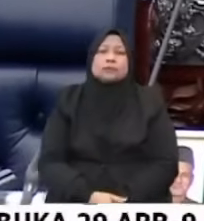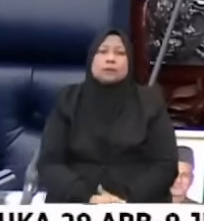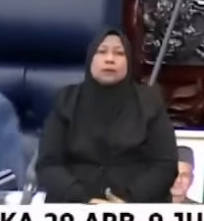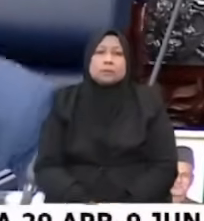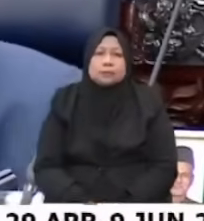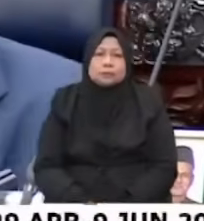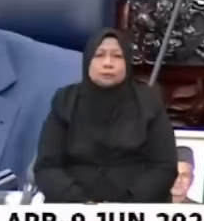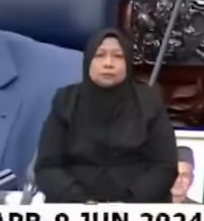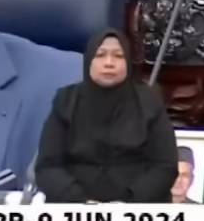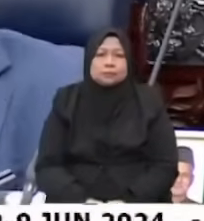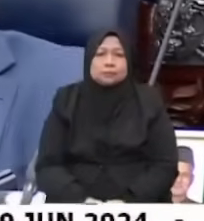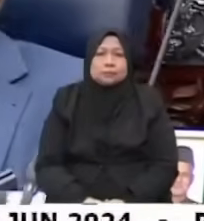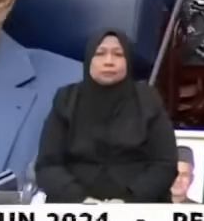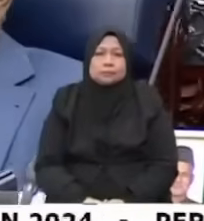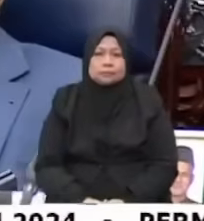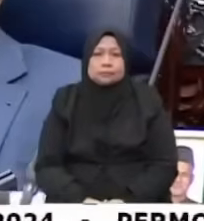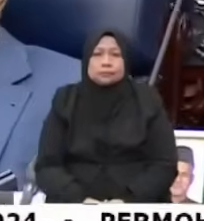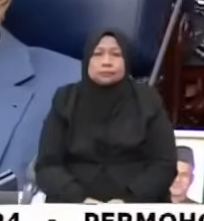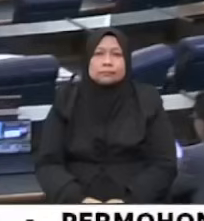berhormat